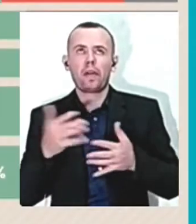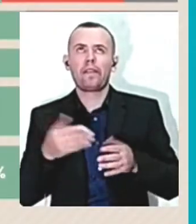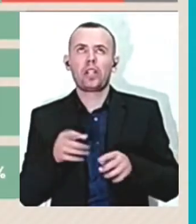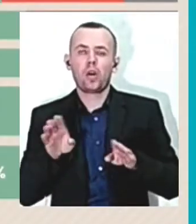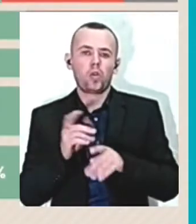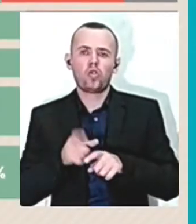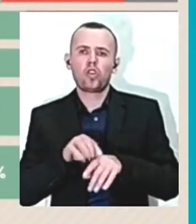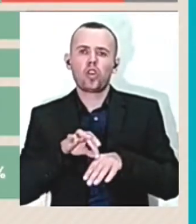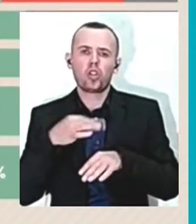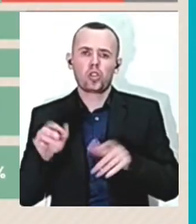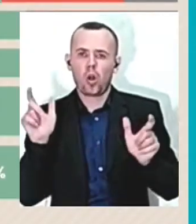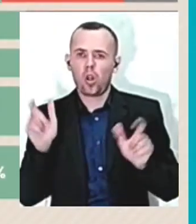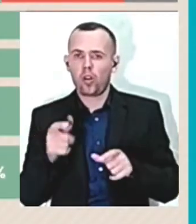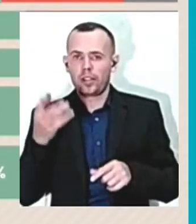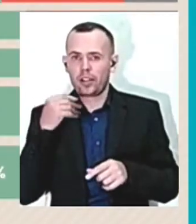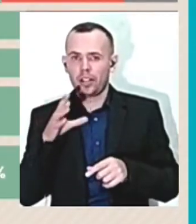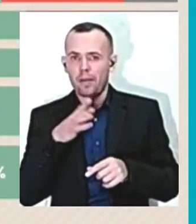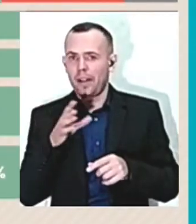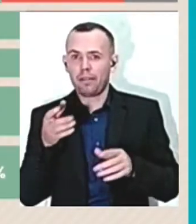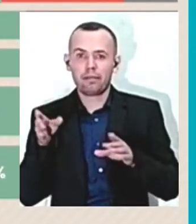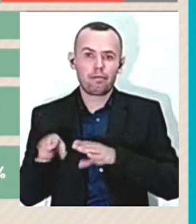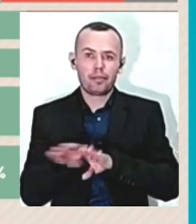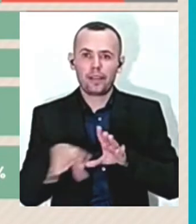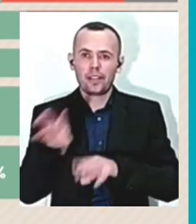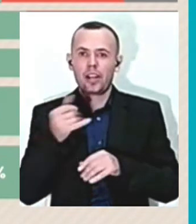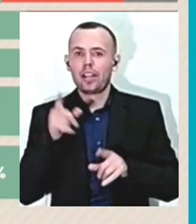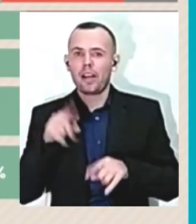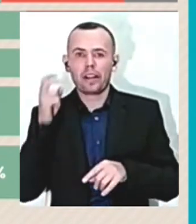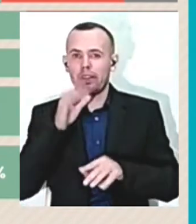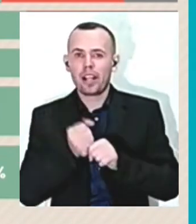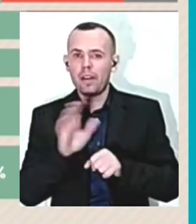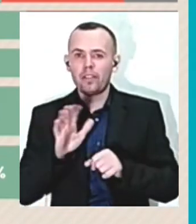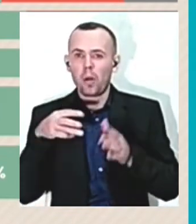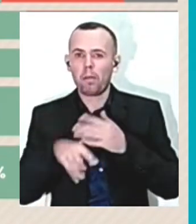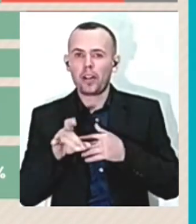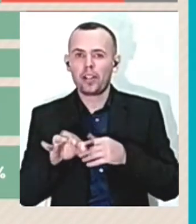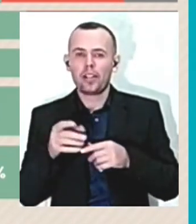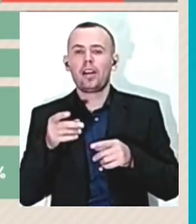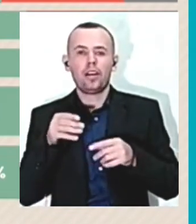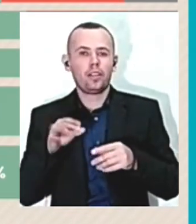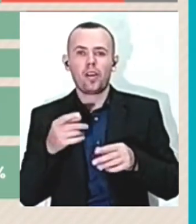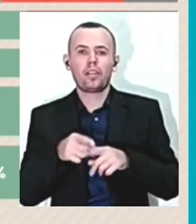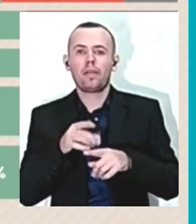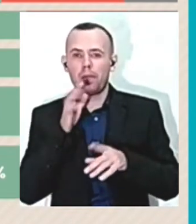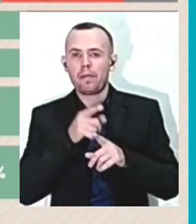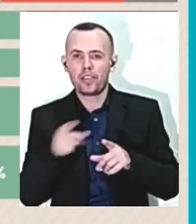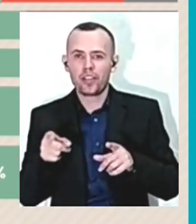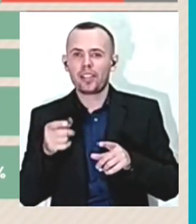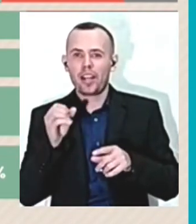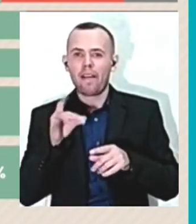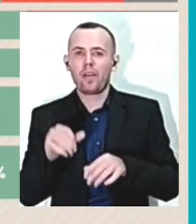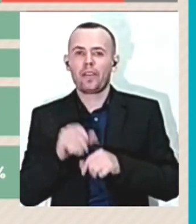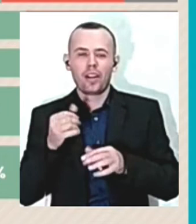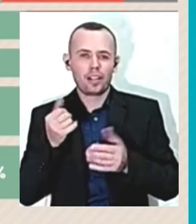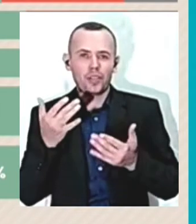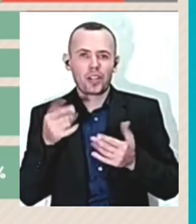нас було закрите все. І навіть в Києві не працювало метро. Останній раз це було під час Євромайдану кілька днів, а тут не працювало